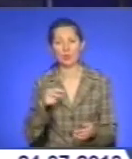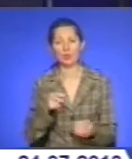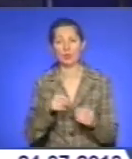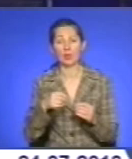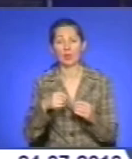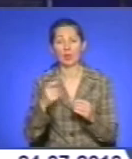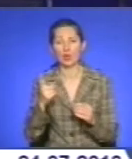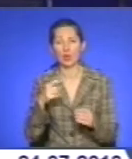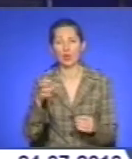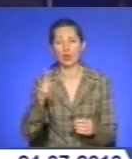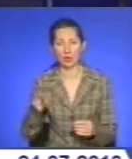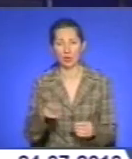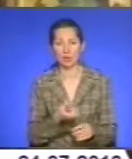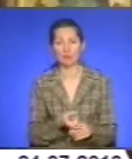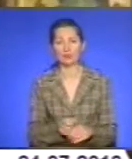сюжеті Ірини Демчук.